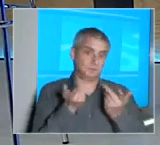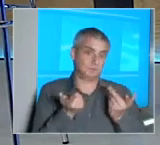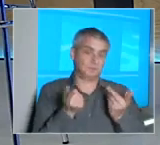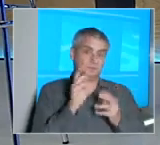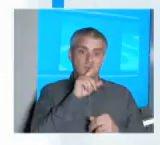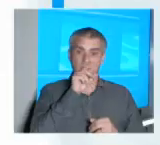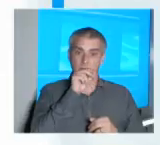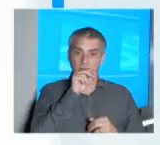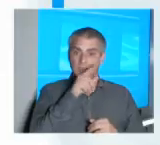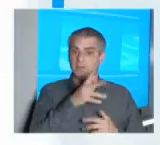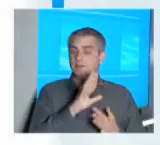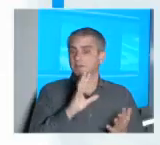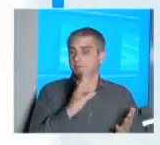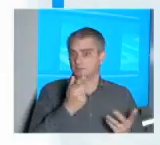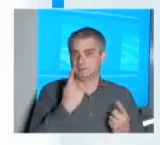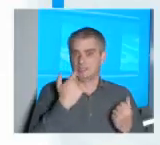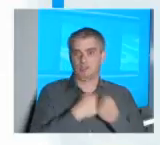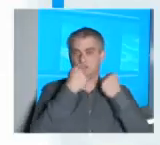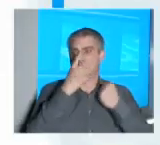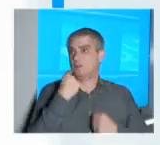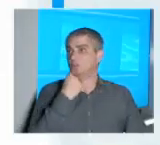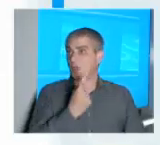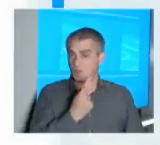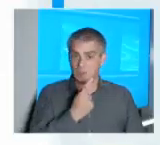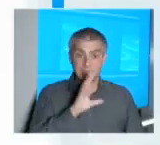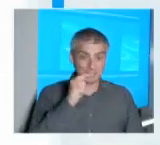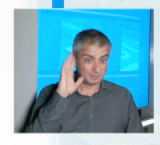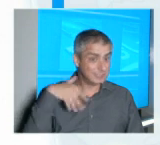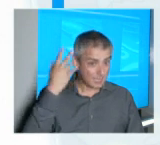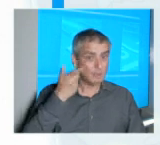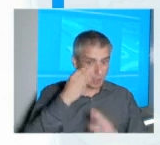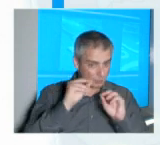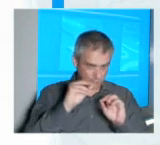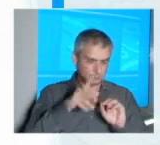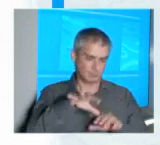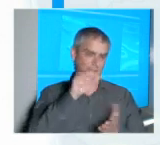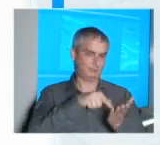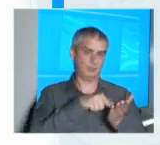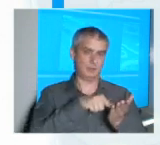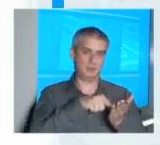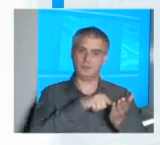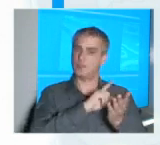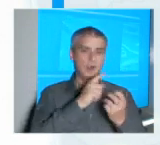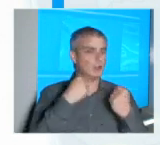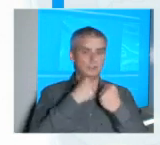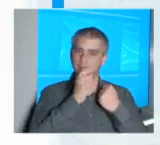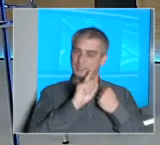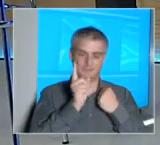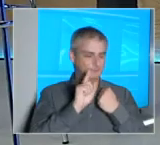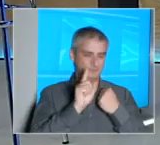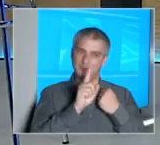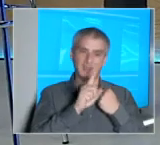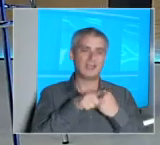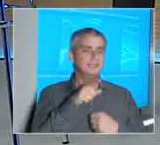בחשבון הטוויטר שלו הודעה שדי סותרת את הדברים שנאמרו. אם יהיה מה להודיע, תמצאו את זה לא רק בטוויטר. היא לא